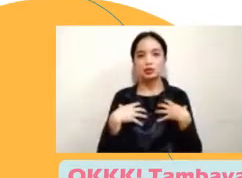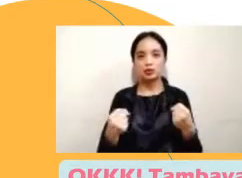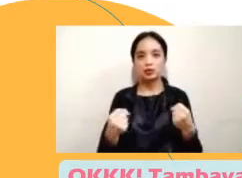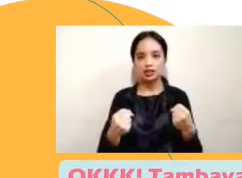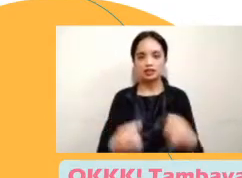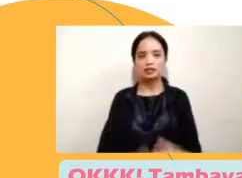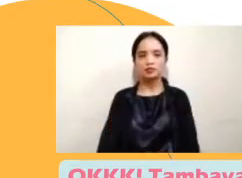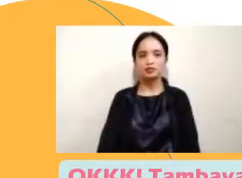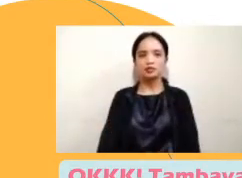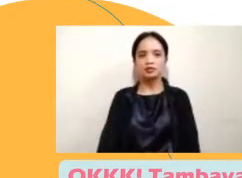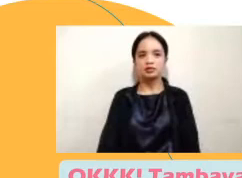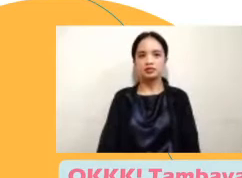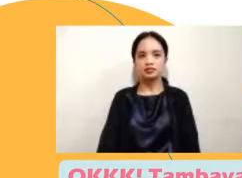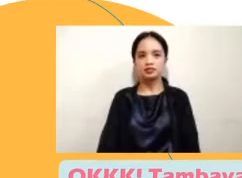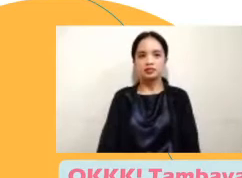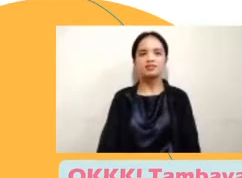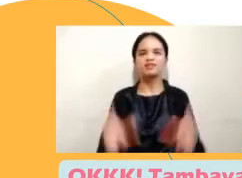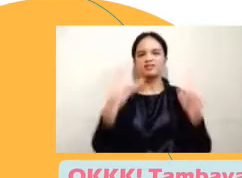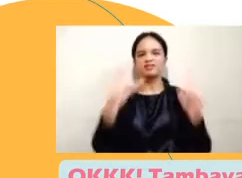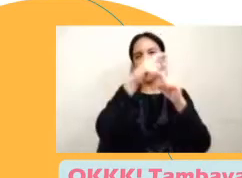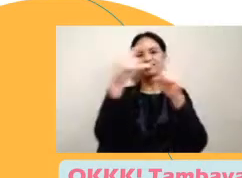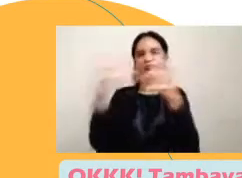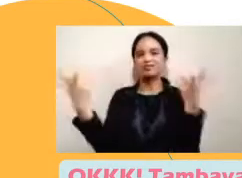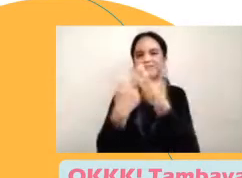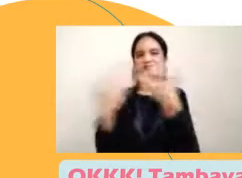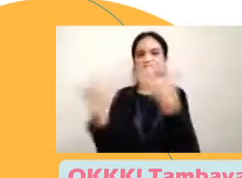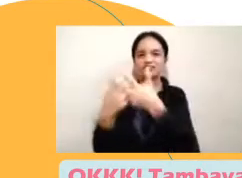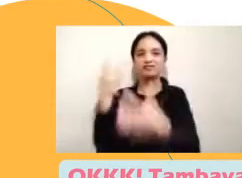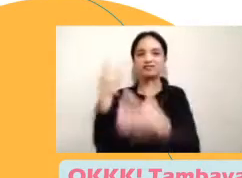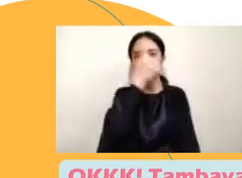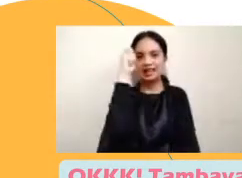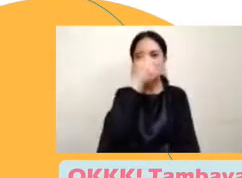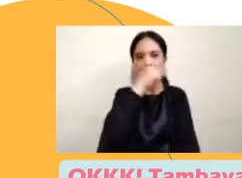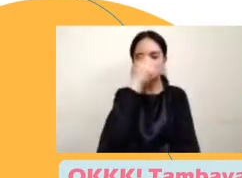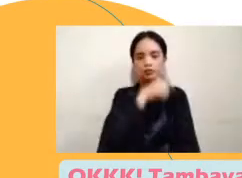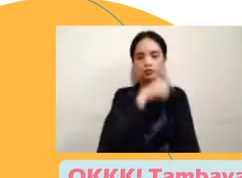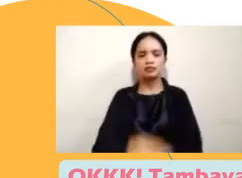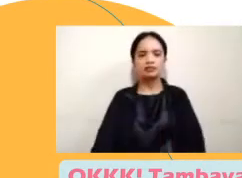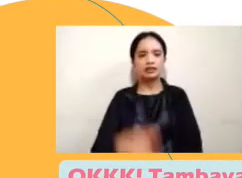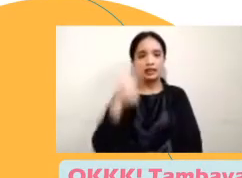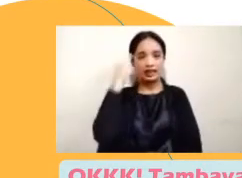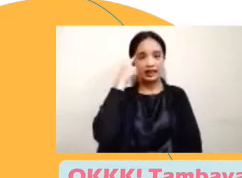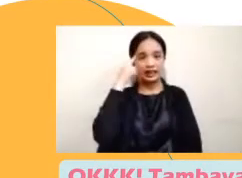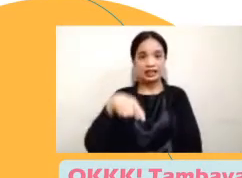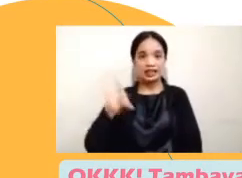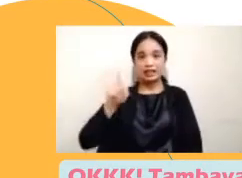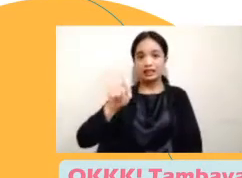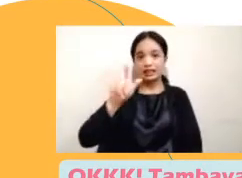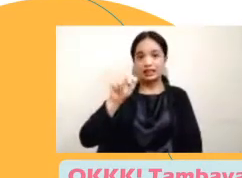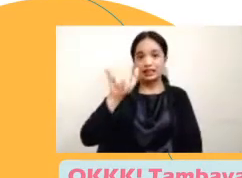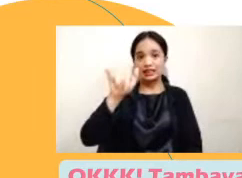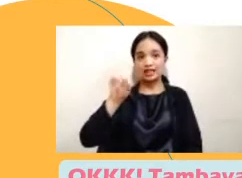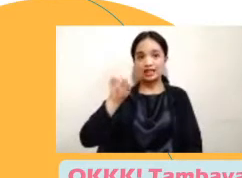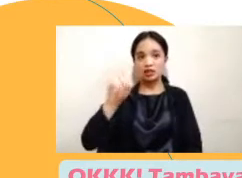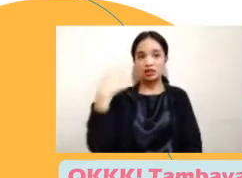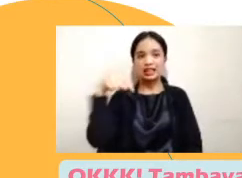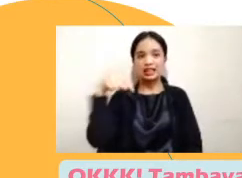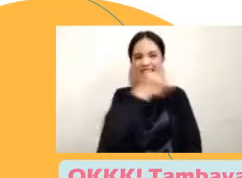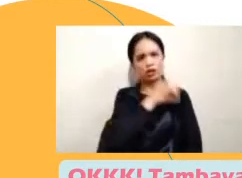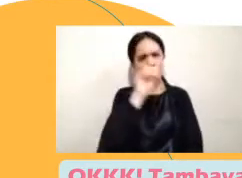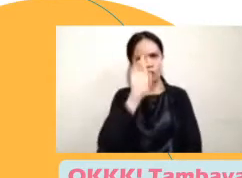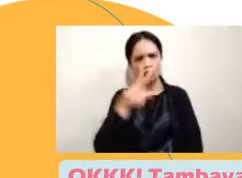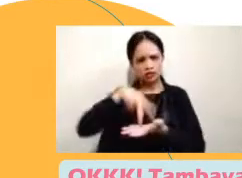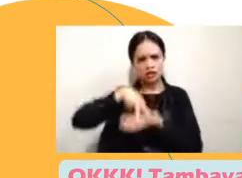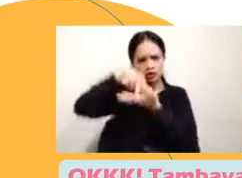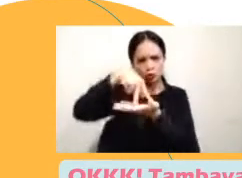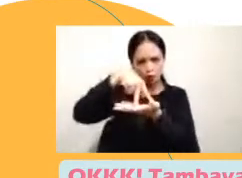Kalusugan. Kalusugan. Okay, next. I think itong tayo, tayo ba to o tayo?